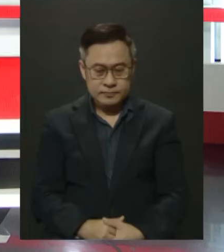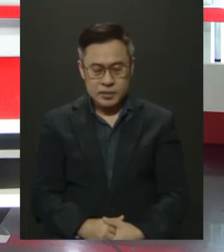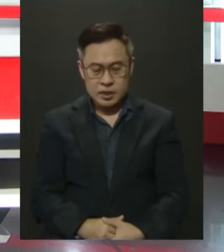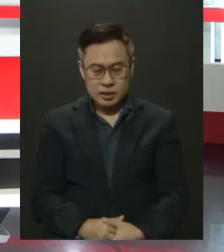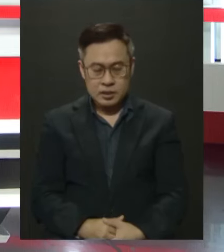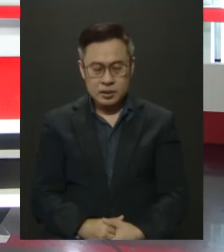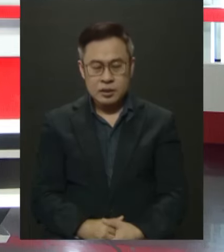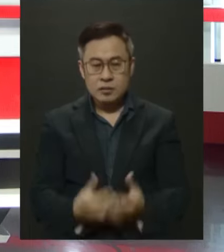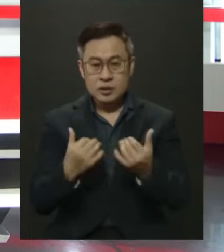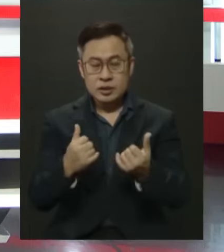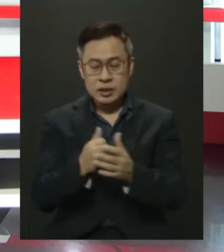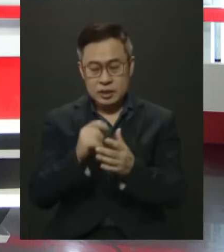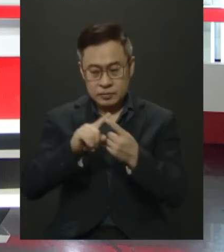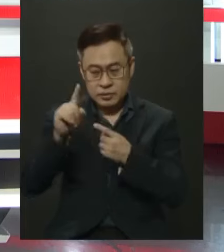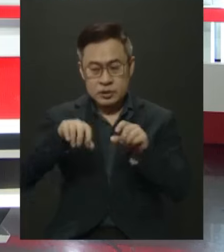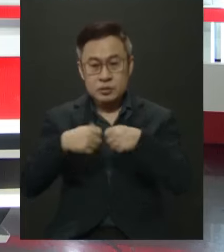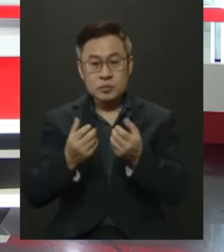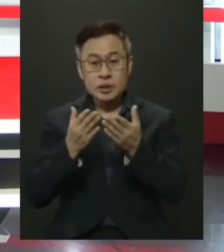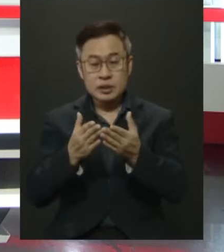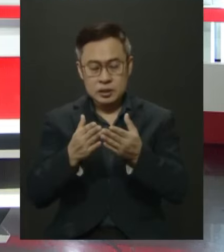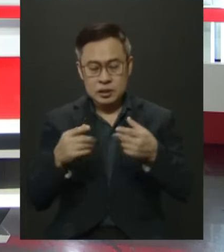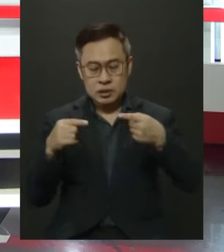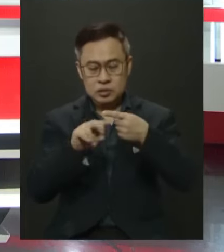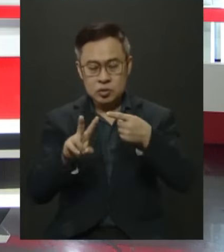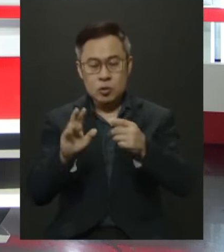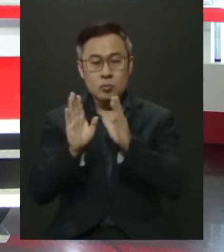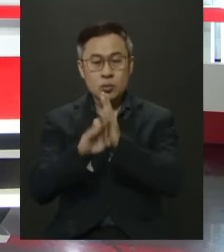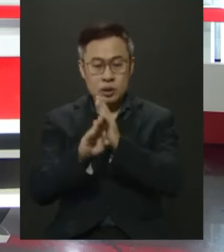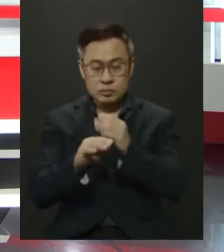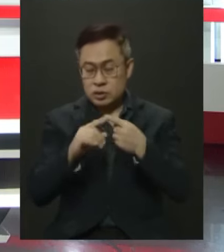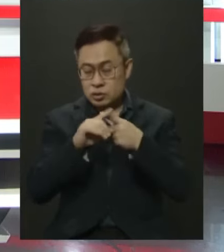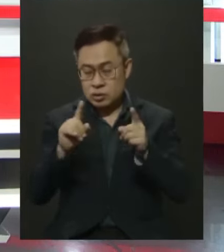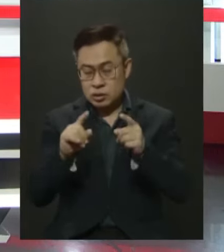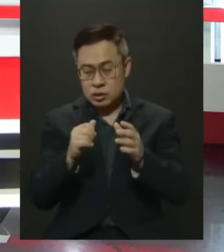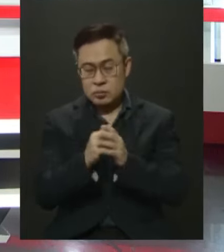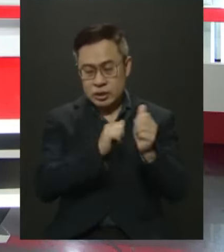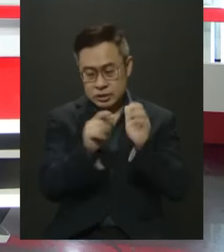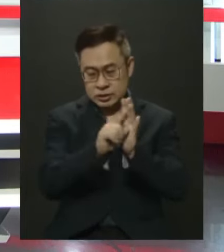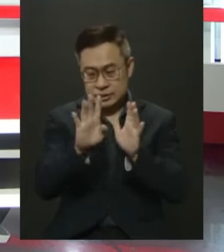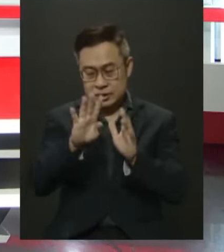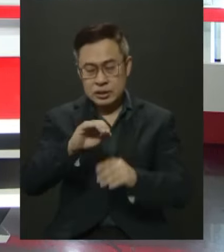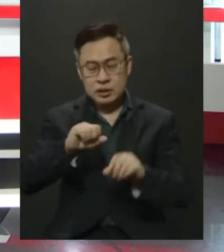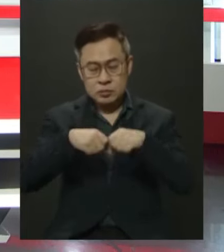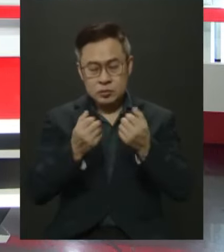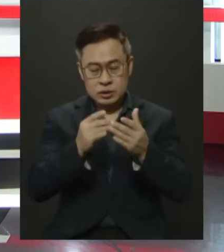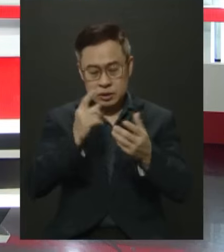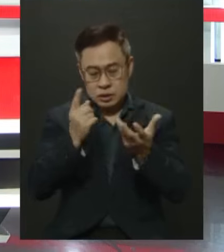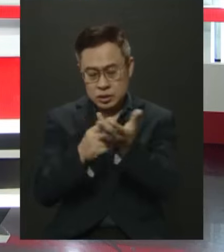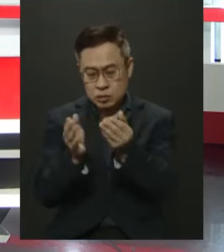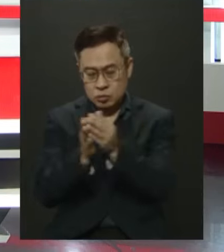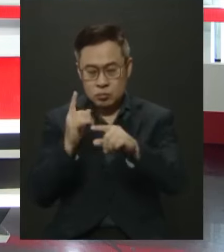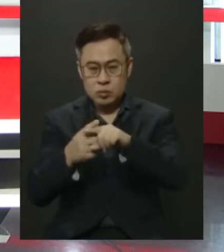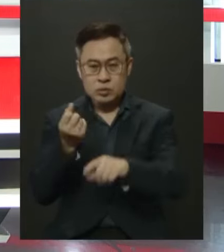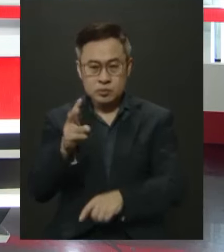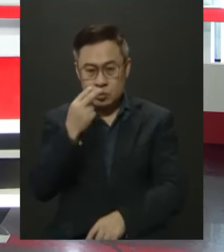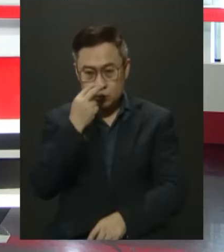อันดับ1ของตารางคะแนนตอนนี้อย่างการท่าเรือด้วย ใช่เพราะว่าท่าเรือเป็นทีมที่ชนะไปแล้ว4เกมรวดขึ้นไปนำตอนนี้นะครับเดี๋ยวต้องดูว่าแชม